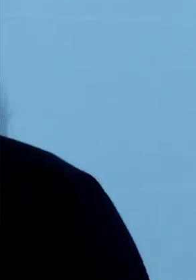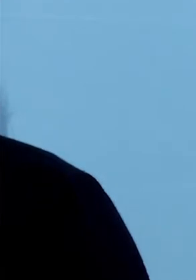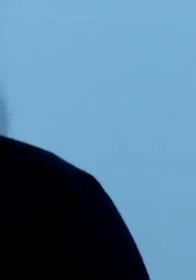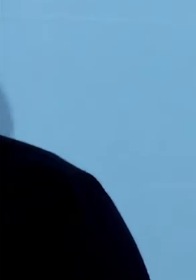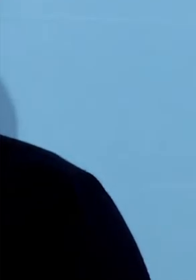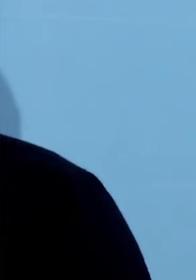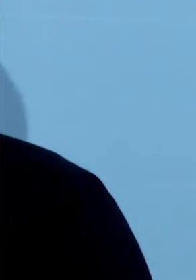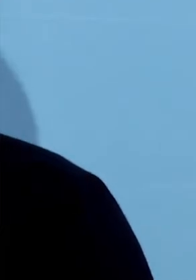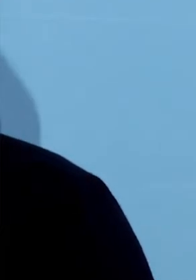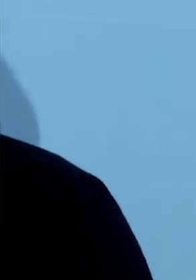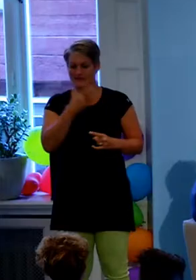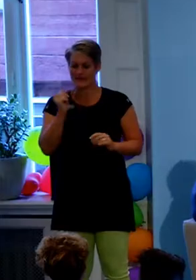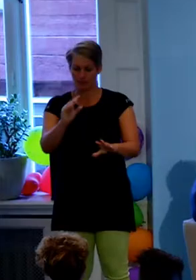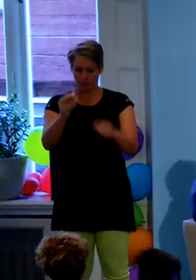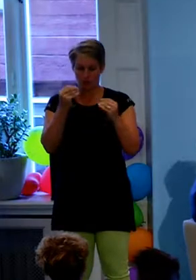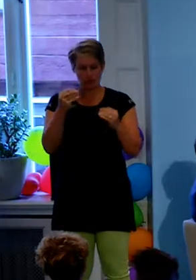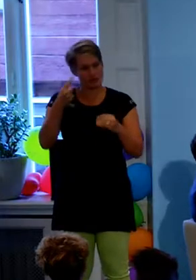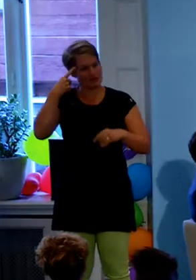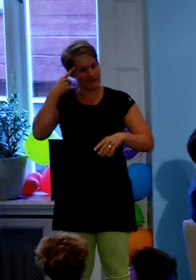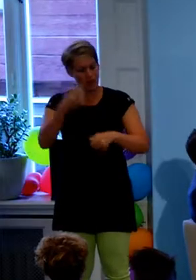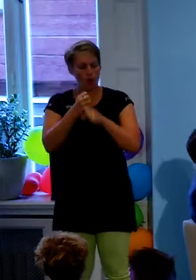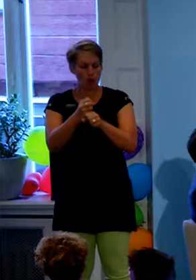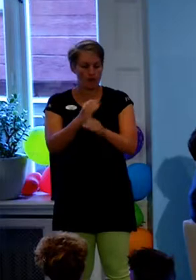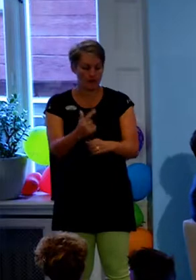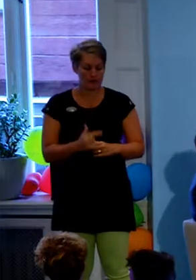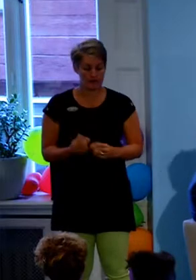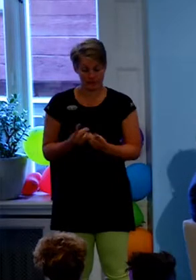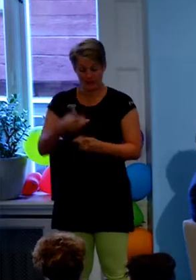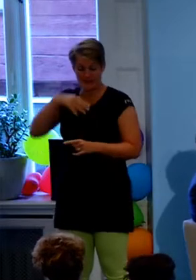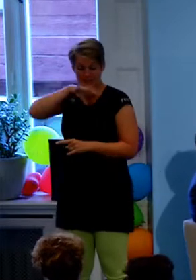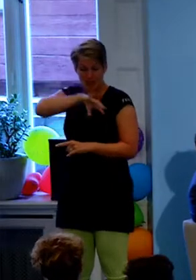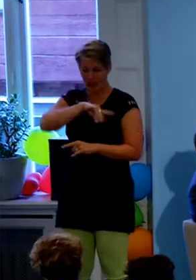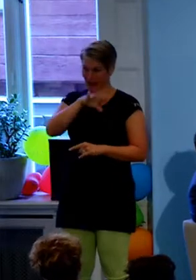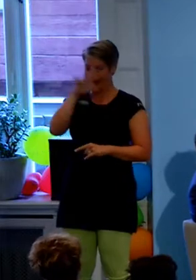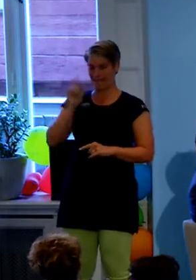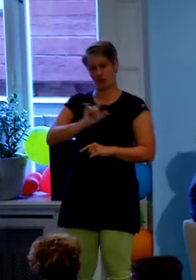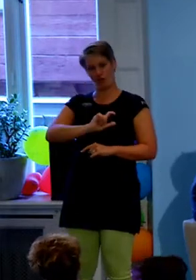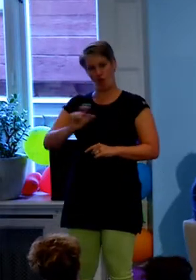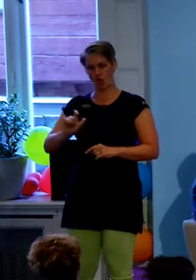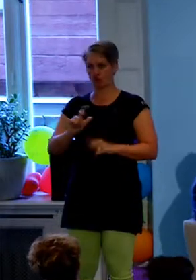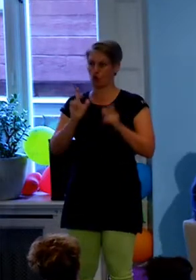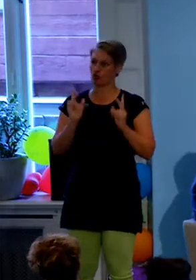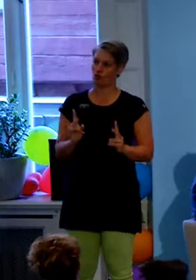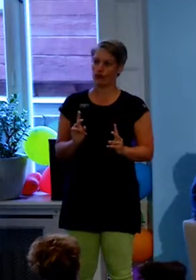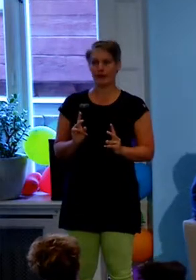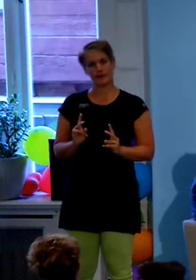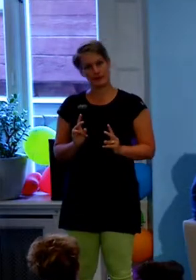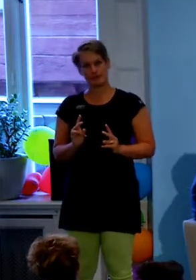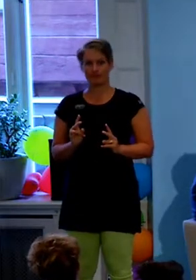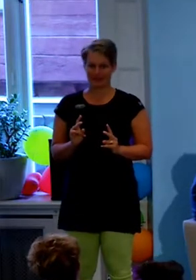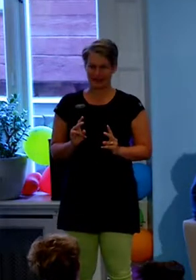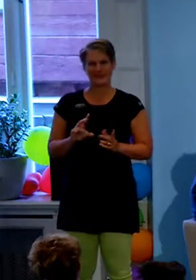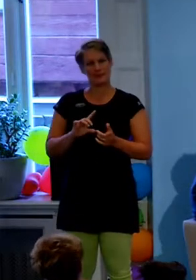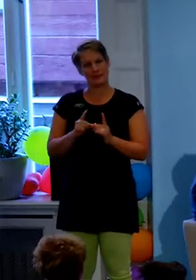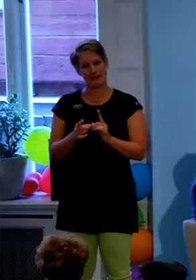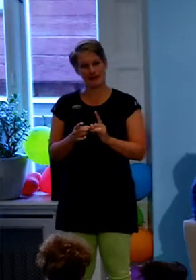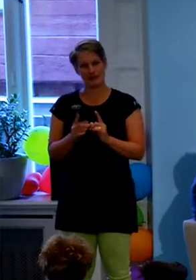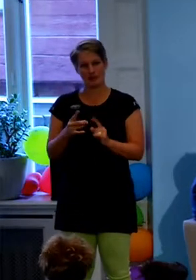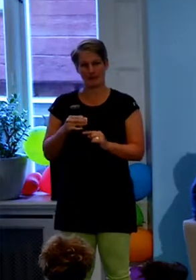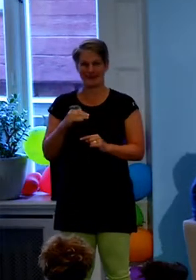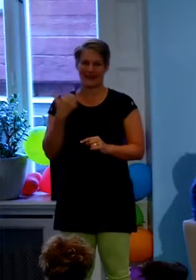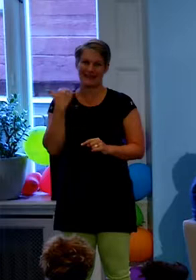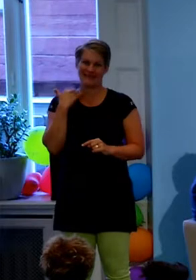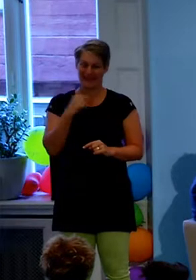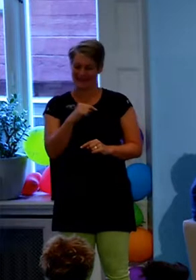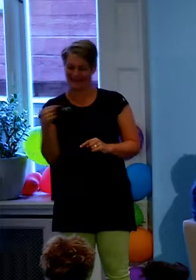i hållbarhetstänk. Men finns det då inte risk att man har en historia av att vara just ett gammalt företag, att det i sig blir en nackdel i